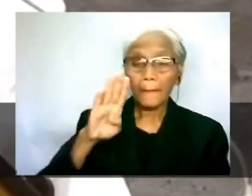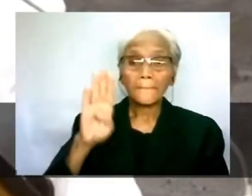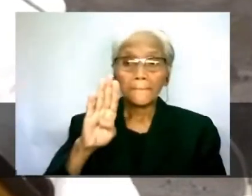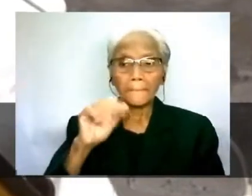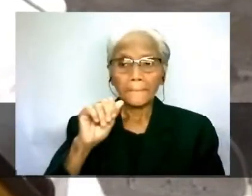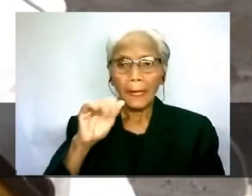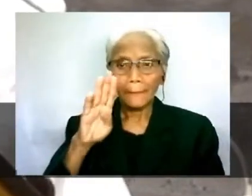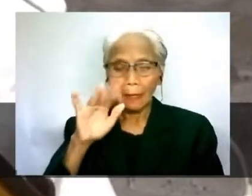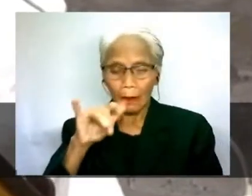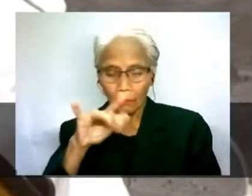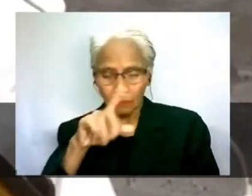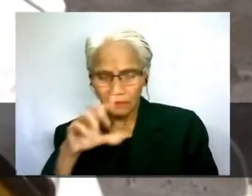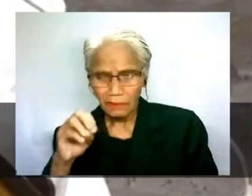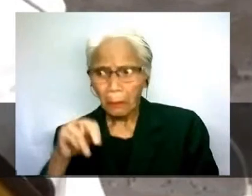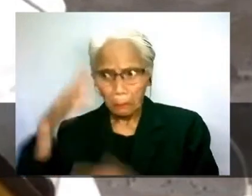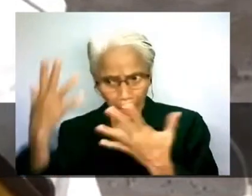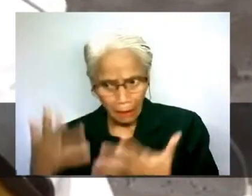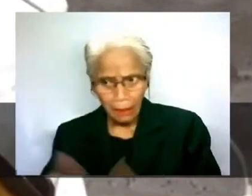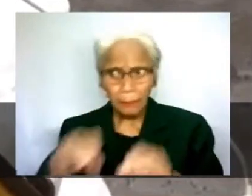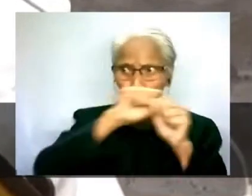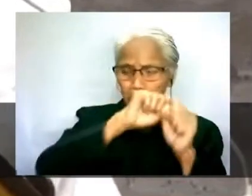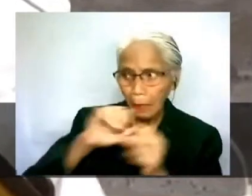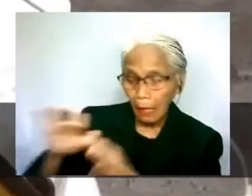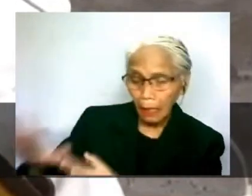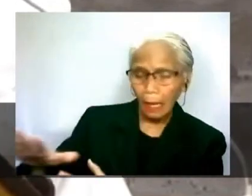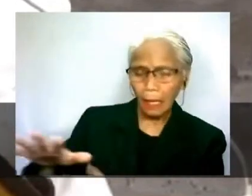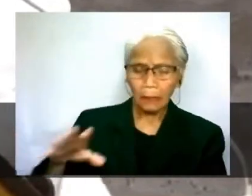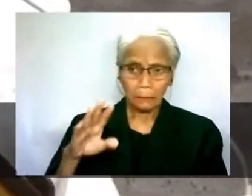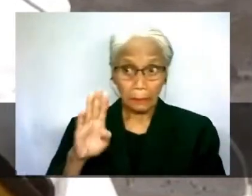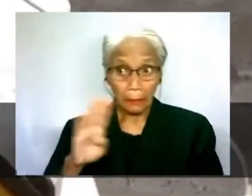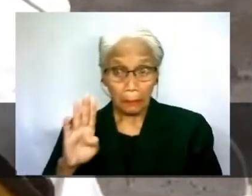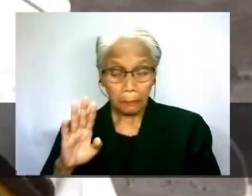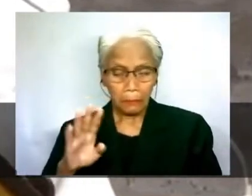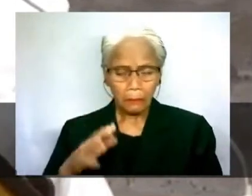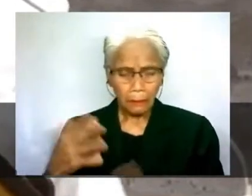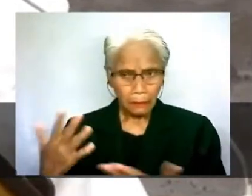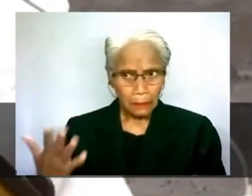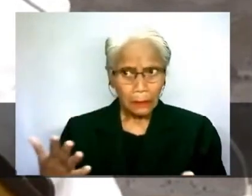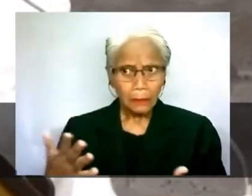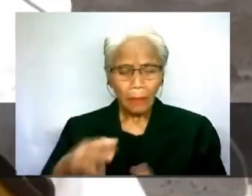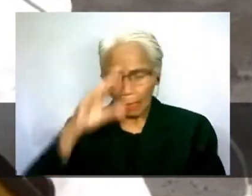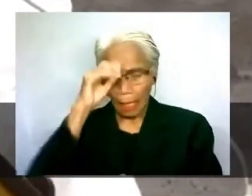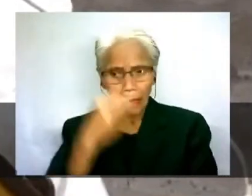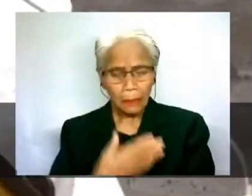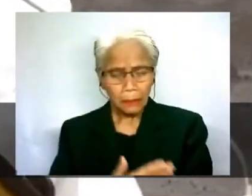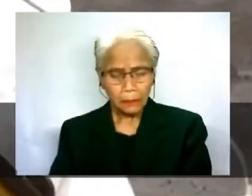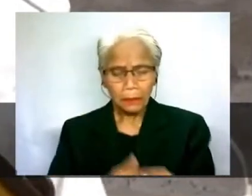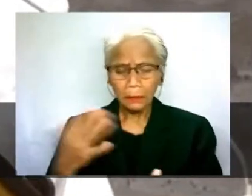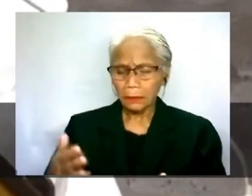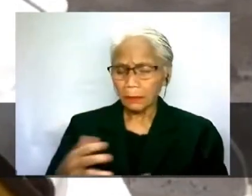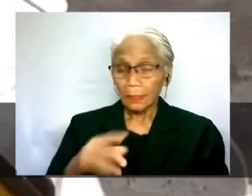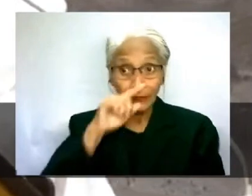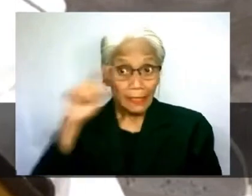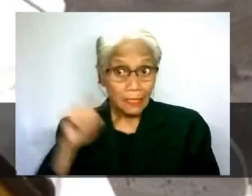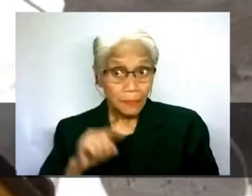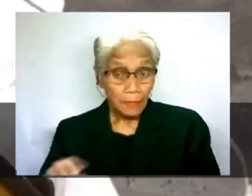ang pagkakatapon sa Babilonya, naging anak ni Jeconias si Salatiel na ama ni